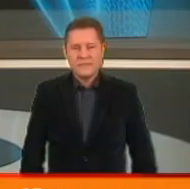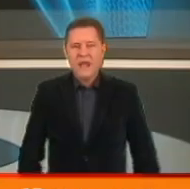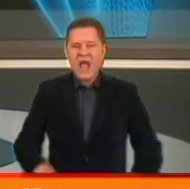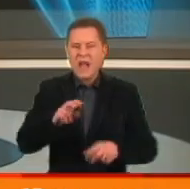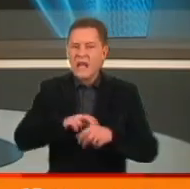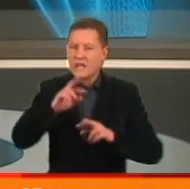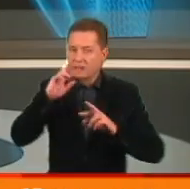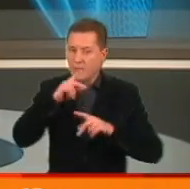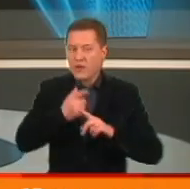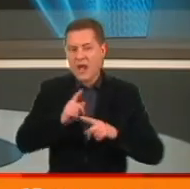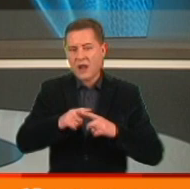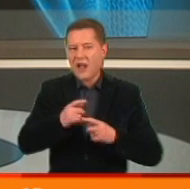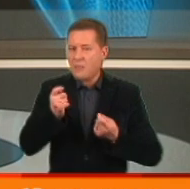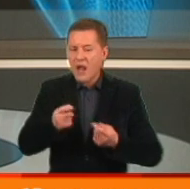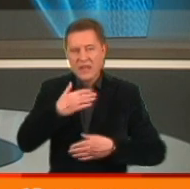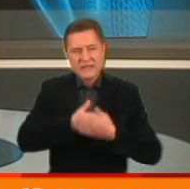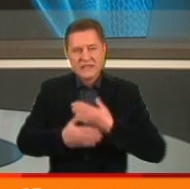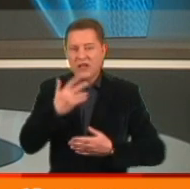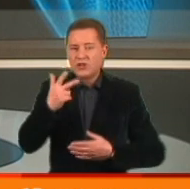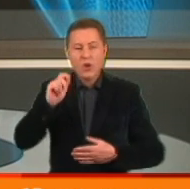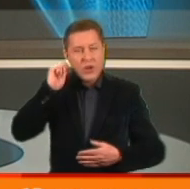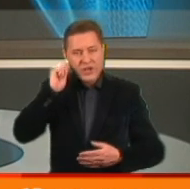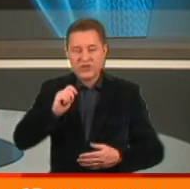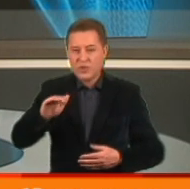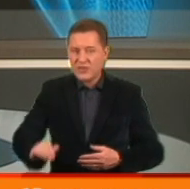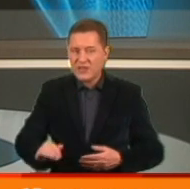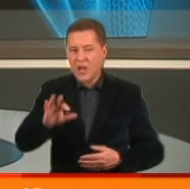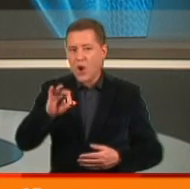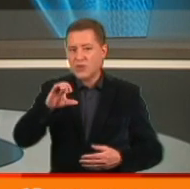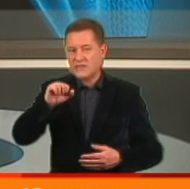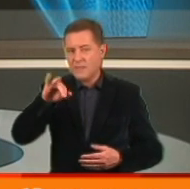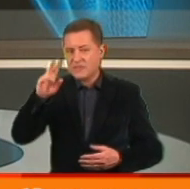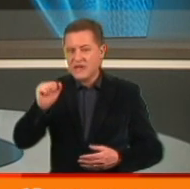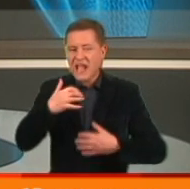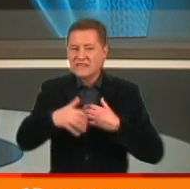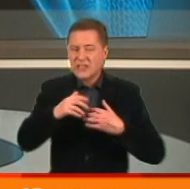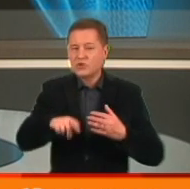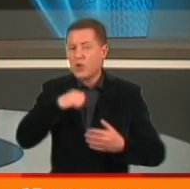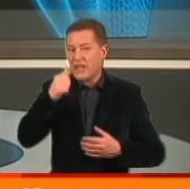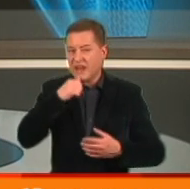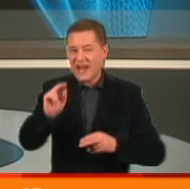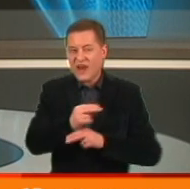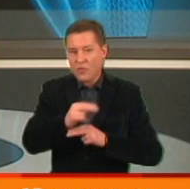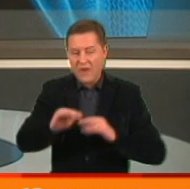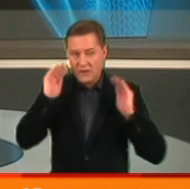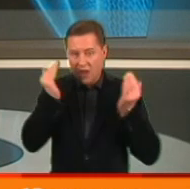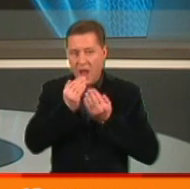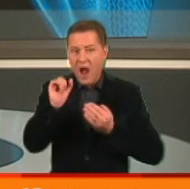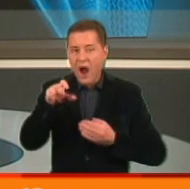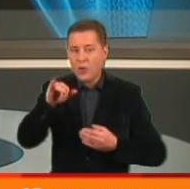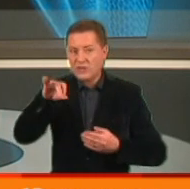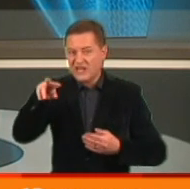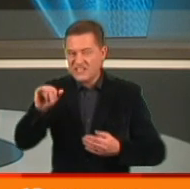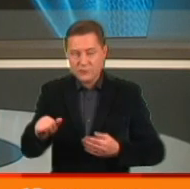Лікарська помилка, яка мало не скалічила трирічної дитини. Остапчика Пачина з Херсона рік лікували від аутизму, бо не